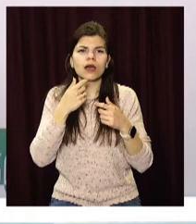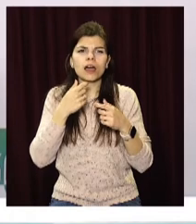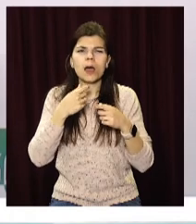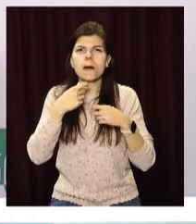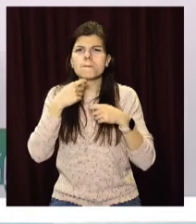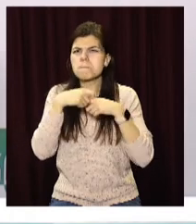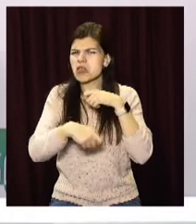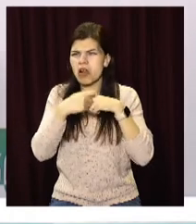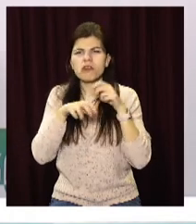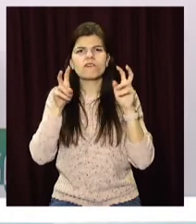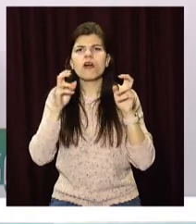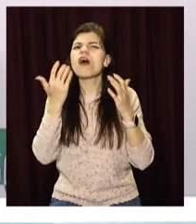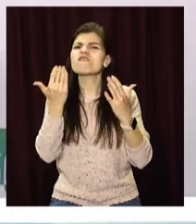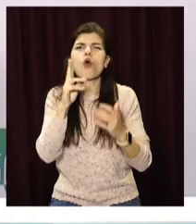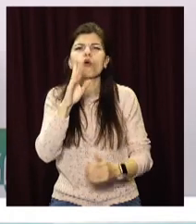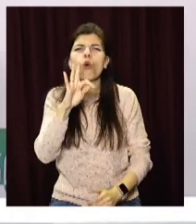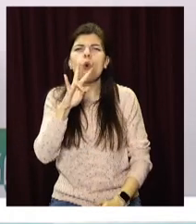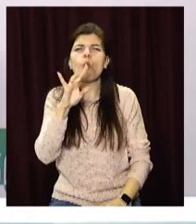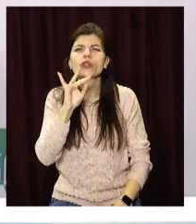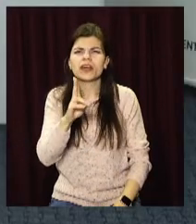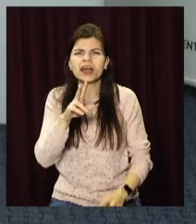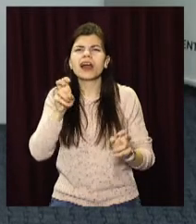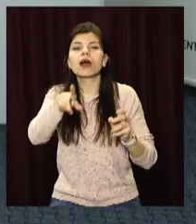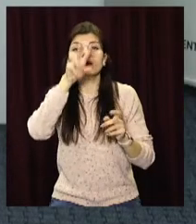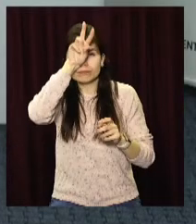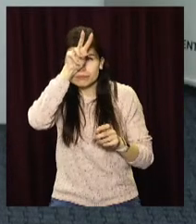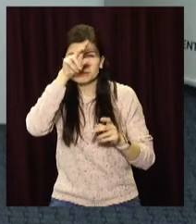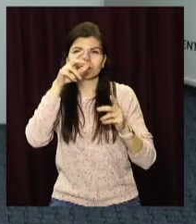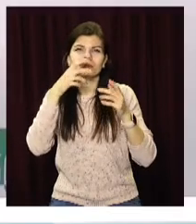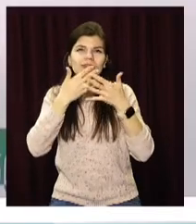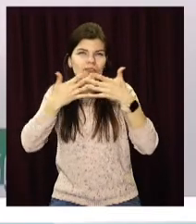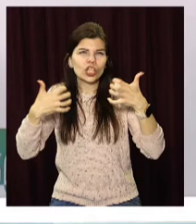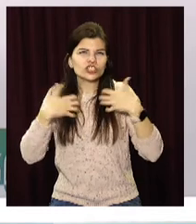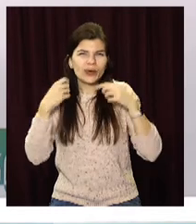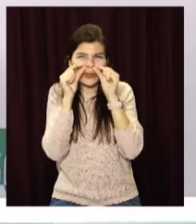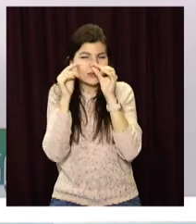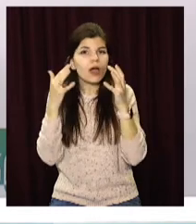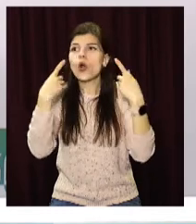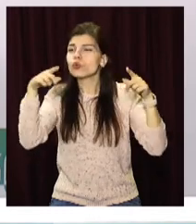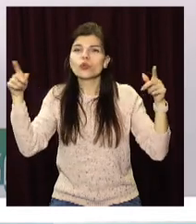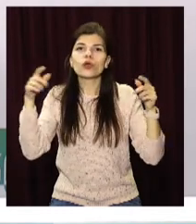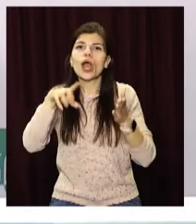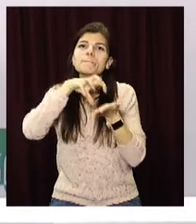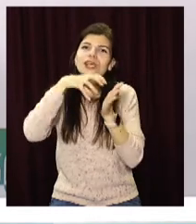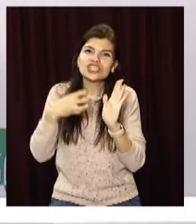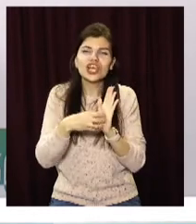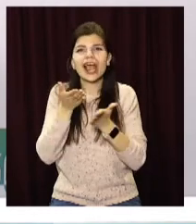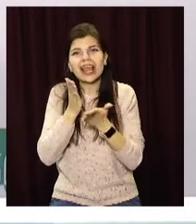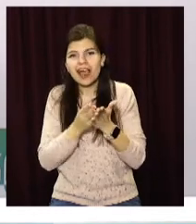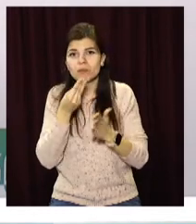коника і туркестанського таракана, яких можна купити в зоомагазинах. Нічим іншим, не печеньками,